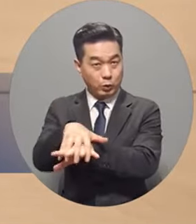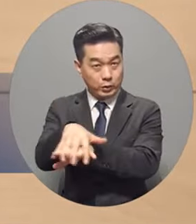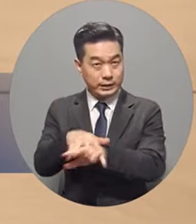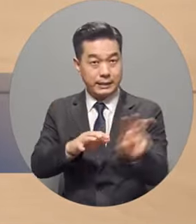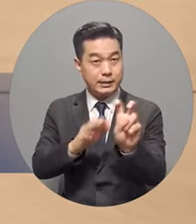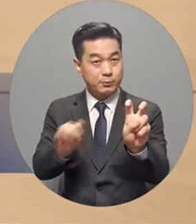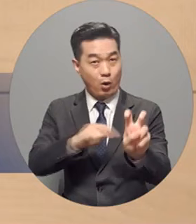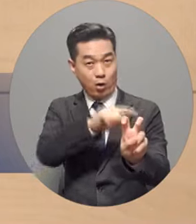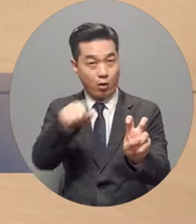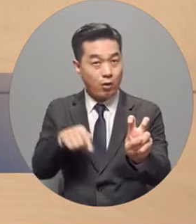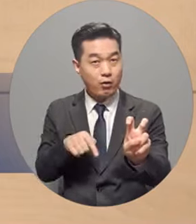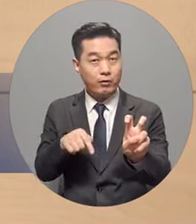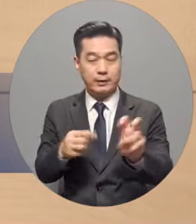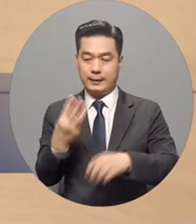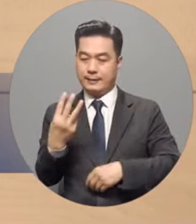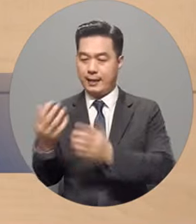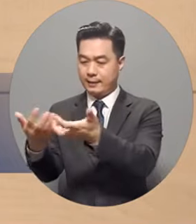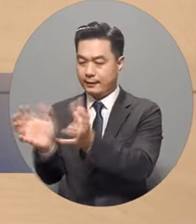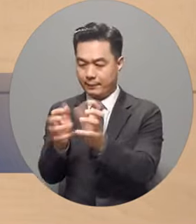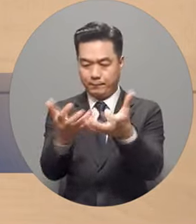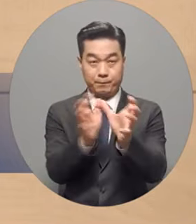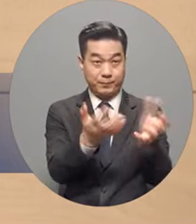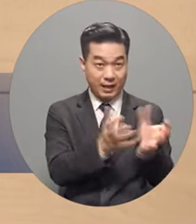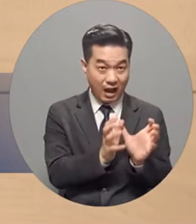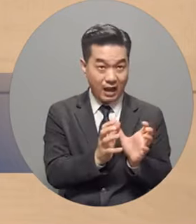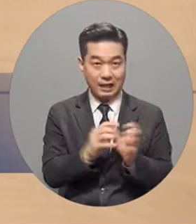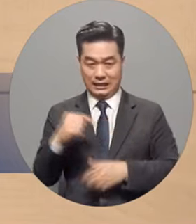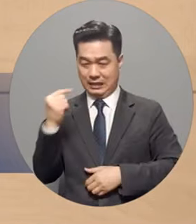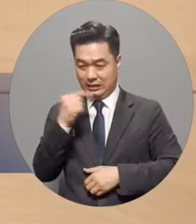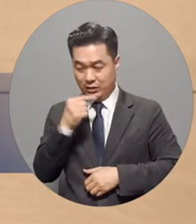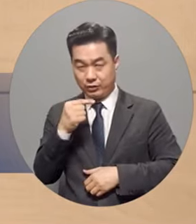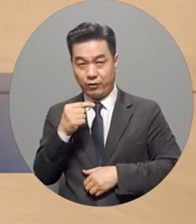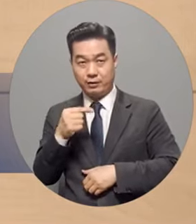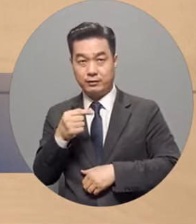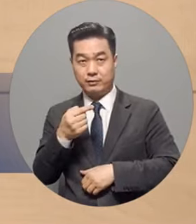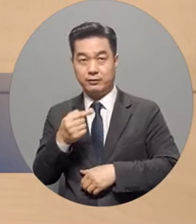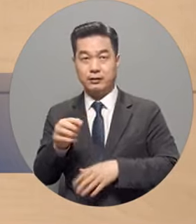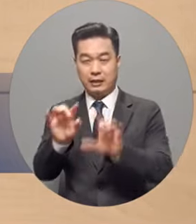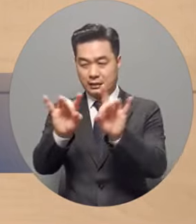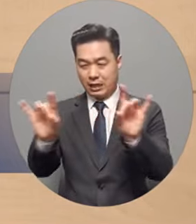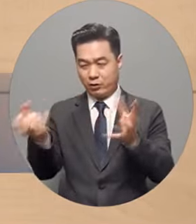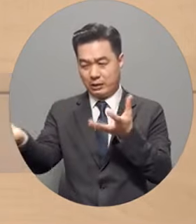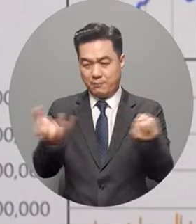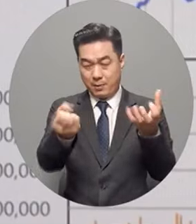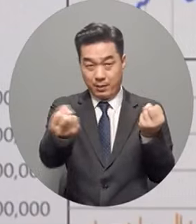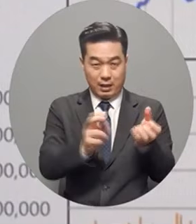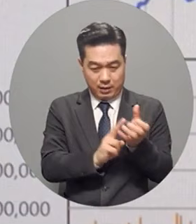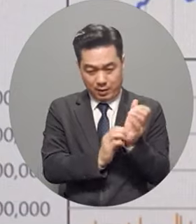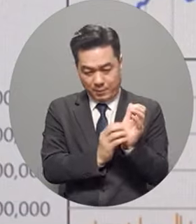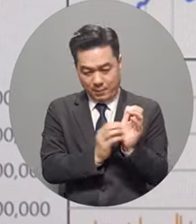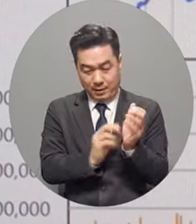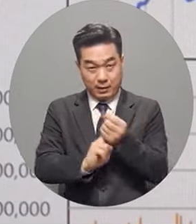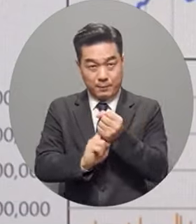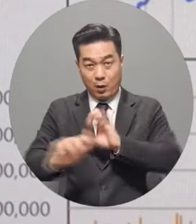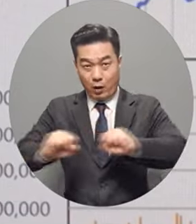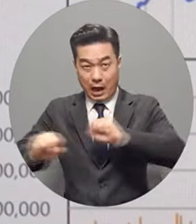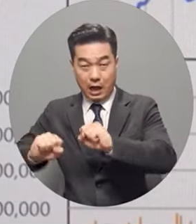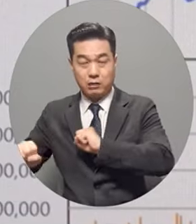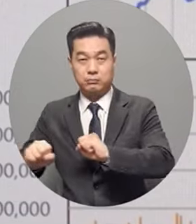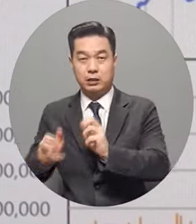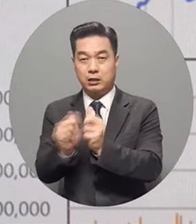명이 3개 팀을 구성하여 철저한 점조직 형태로 은밀하게 이들은